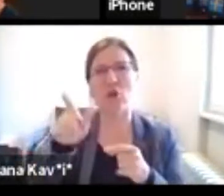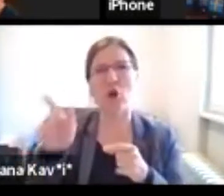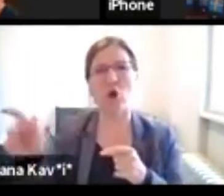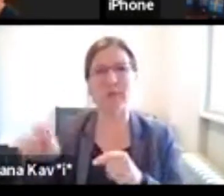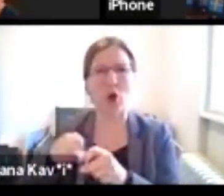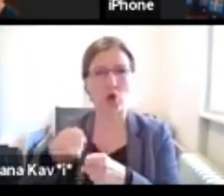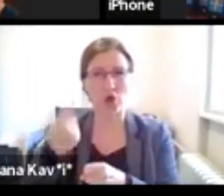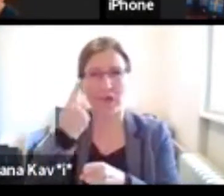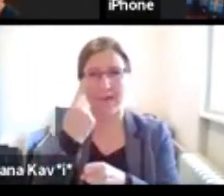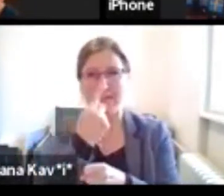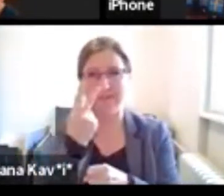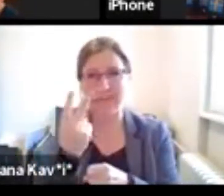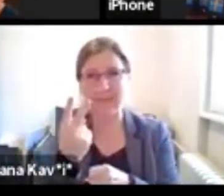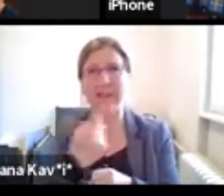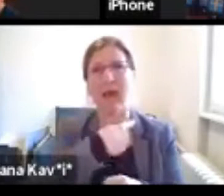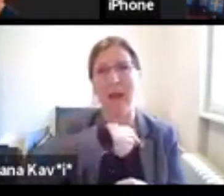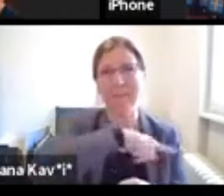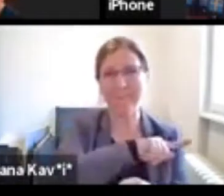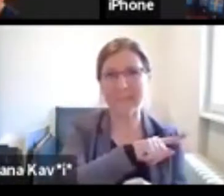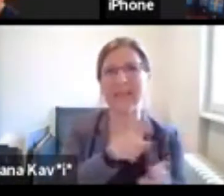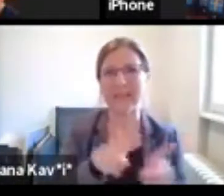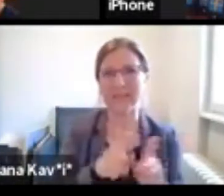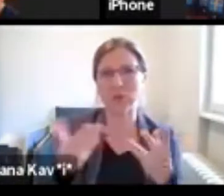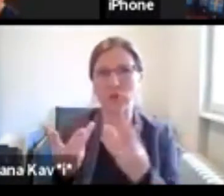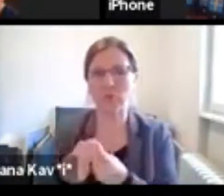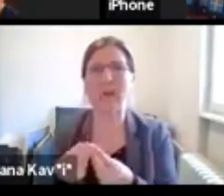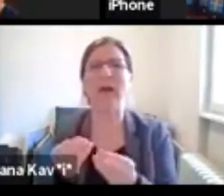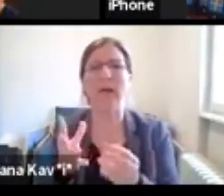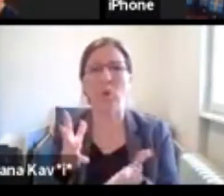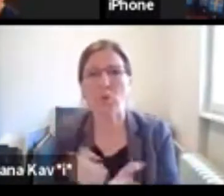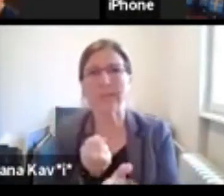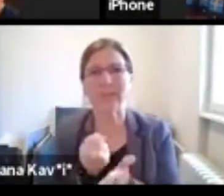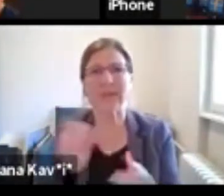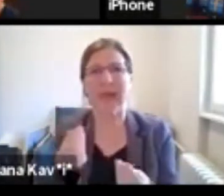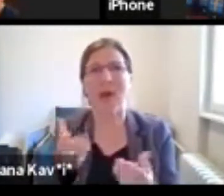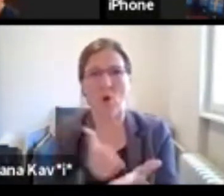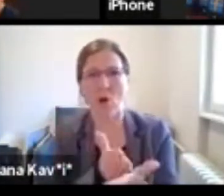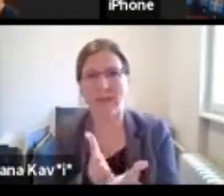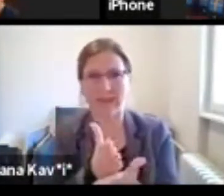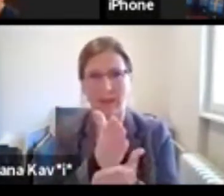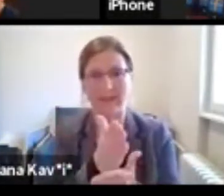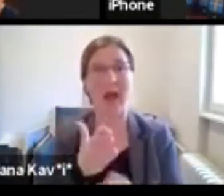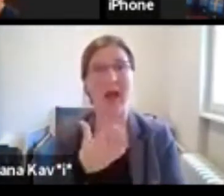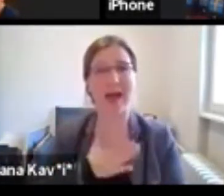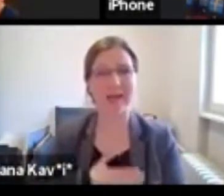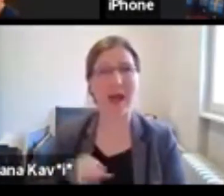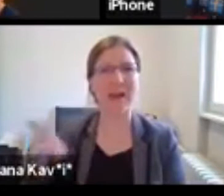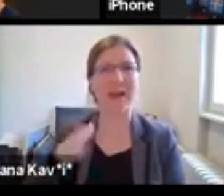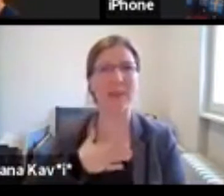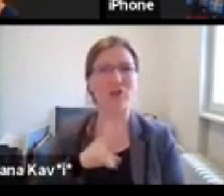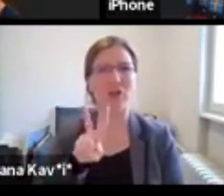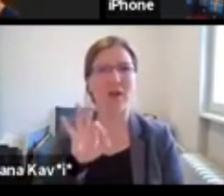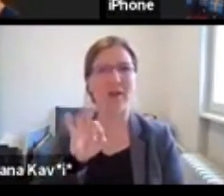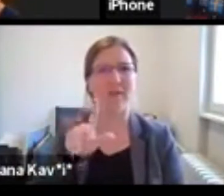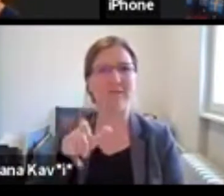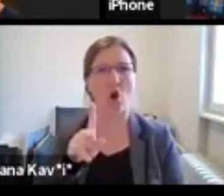drugima pomažemo, znaju s ovome nositi. A naš dragi Vojin je pokazao da itekako znaju